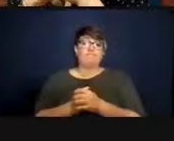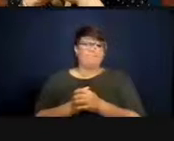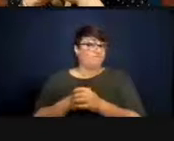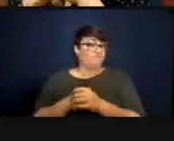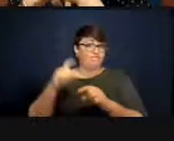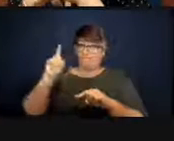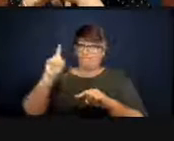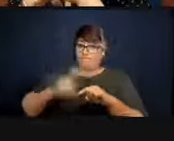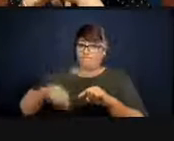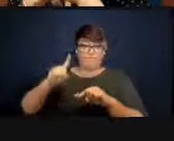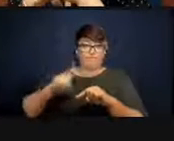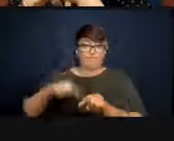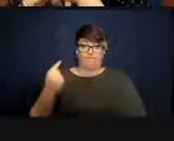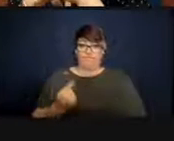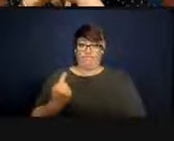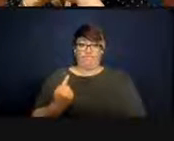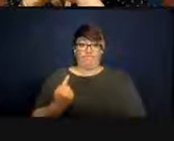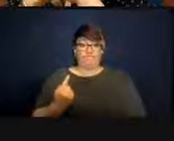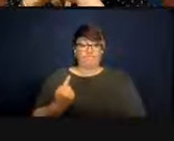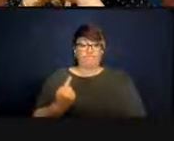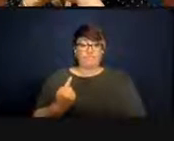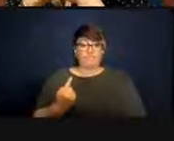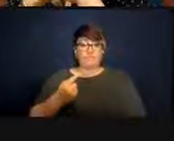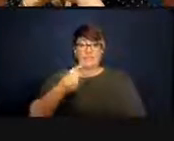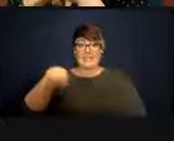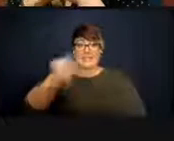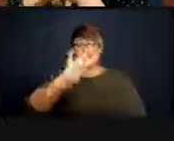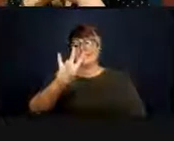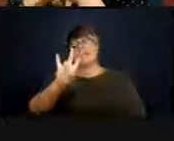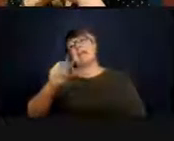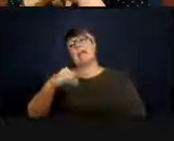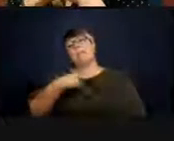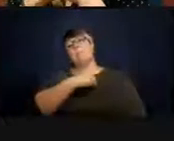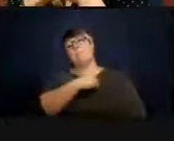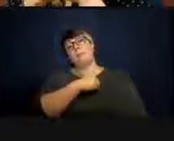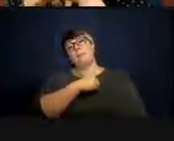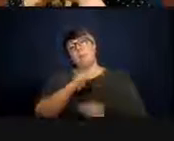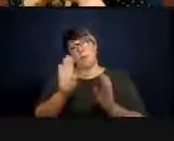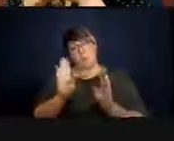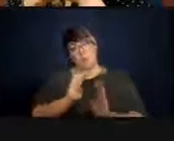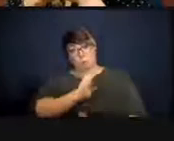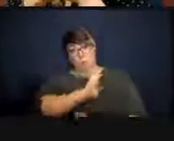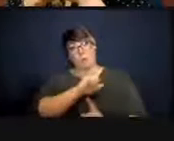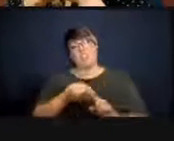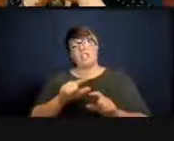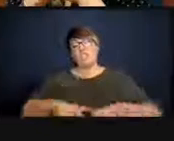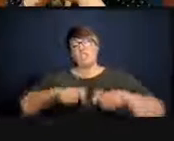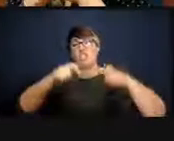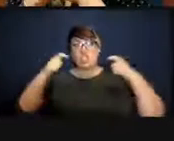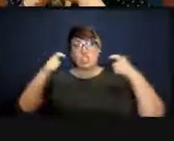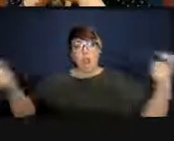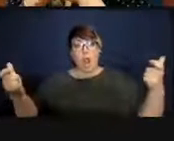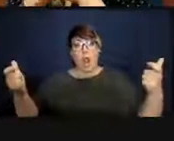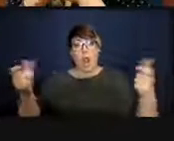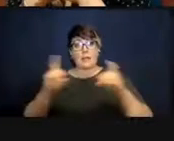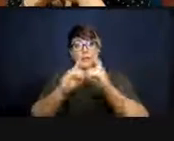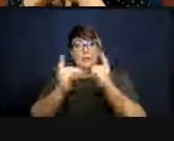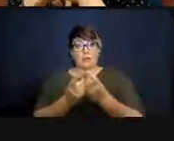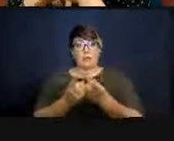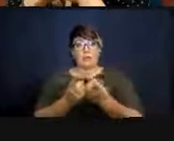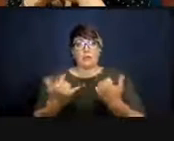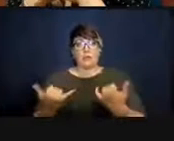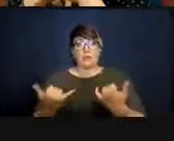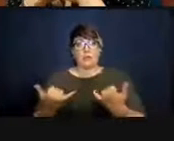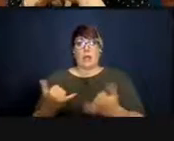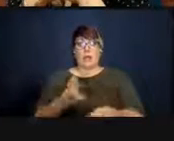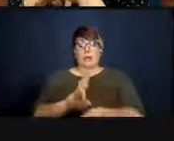كل ما تقدمونه. طبعا هذا العمل هو مهم للغاية، فإذا في تمام الساعة